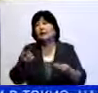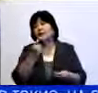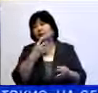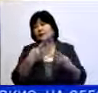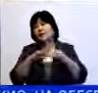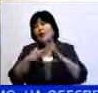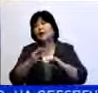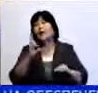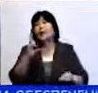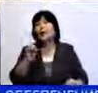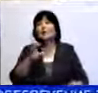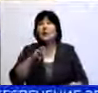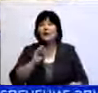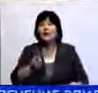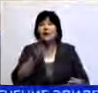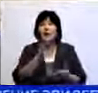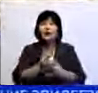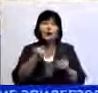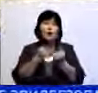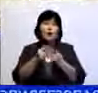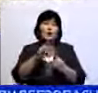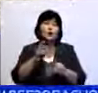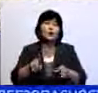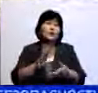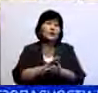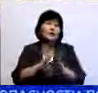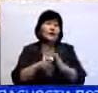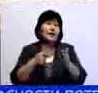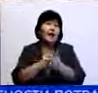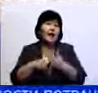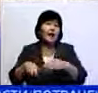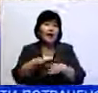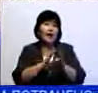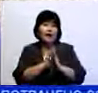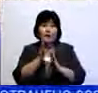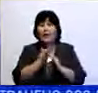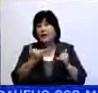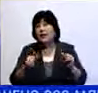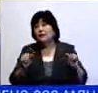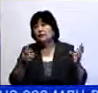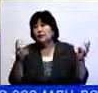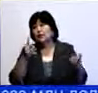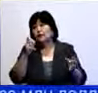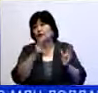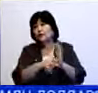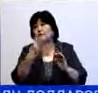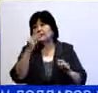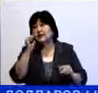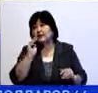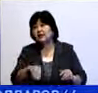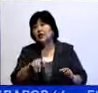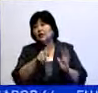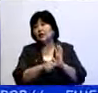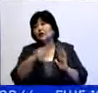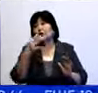семьям аулах cos a man который находится в жёлтой зоне по ситуации с кармане в целом района на зиму необходимо сто восемьдесят четыре тысячи шестьсот